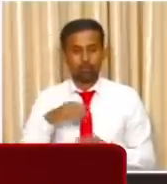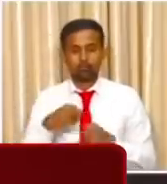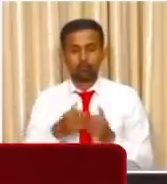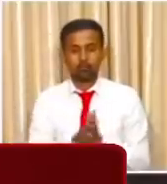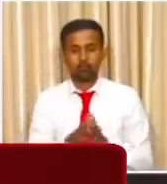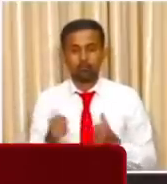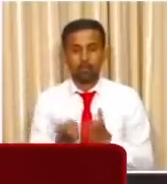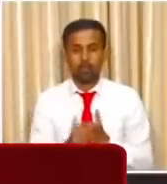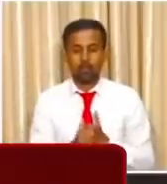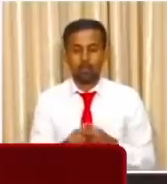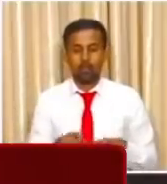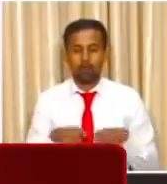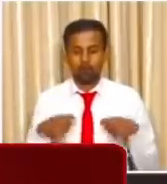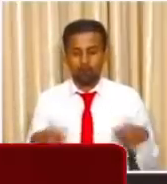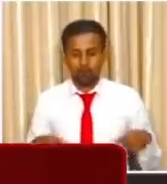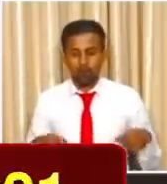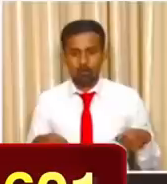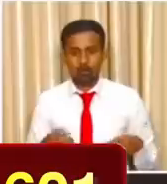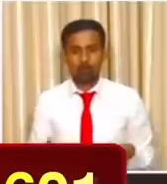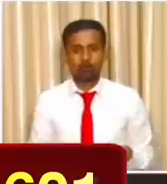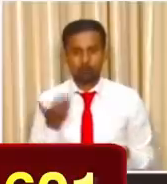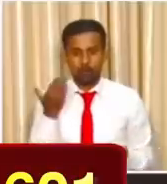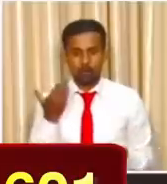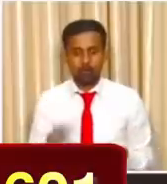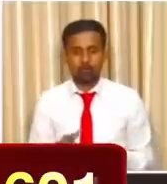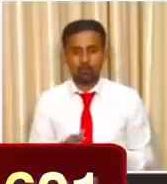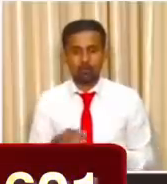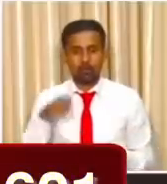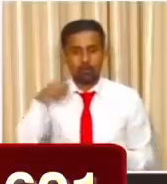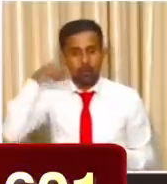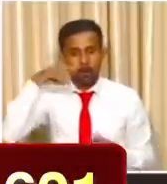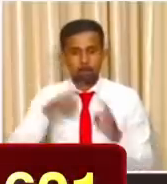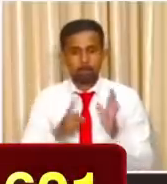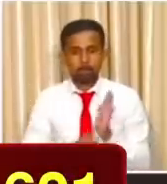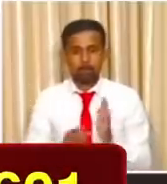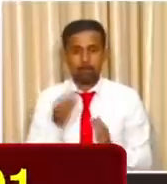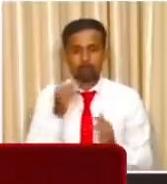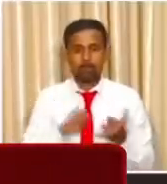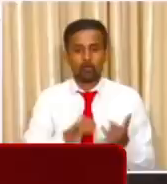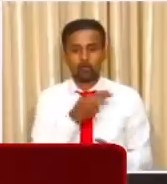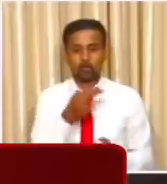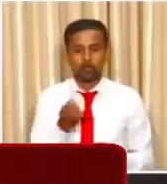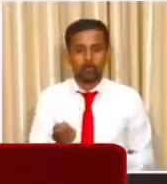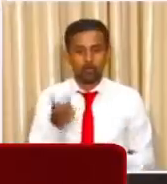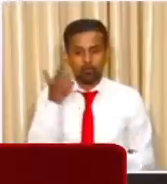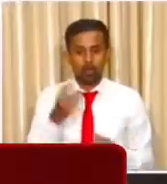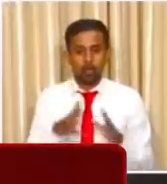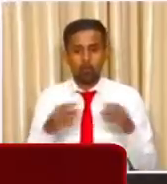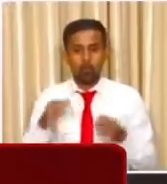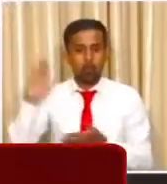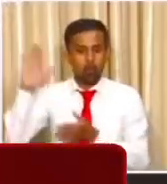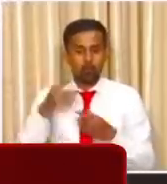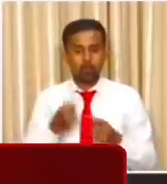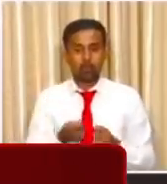සඳහා යන අද නිෂ්පාදන පිරිවැය වැඩි වෙන්න පටන් ගත්තා. විදුලි බිල ඉහළ ගියා, ඩොලර යගේ ඉහළ ගියා, අමුද්‍රව්‍ය ආනයන මිල